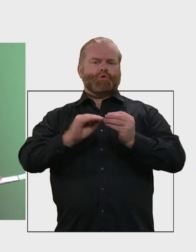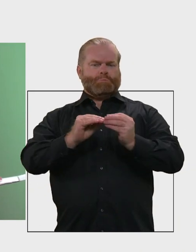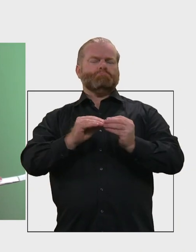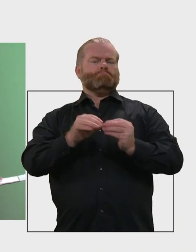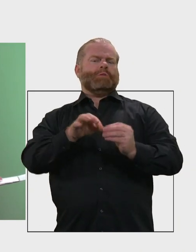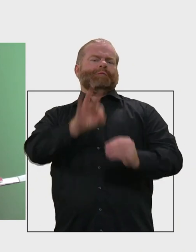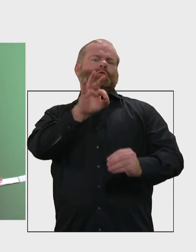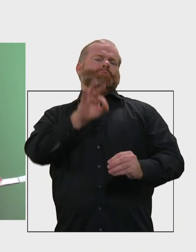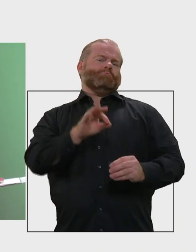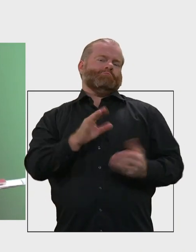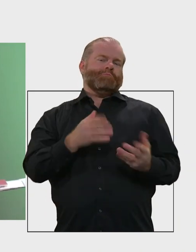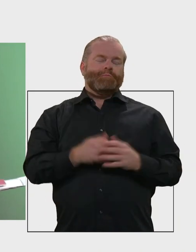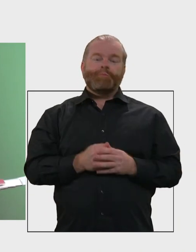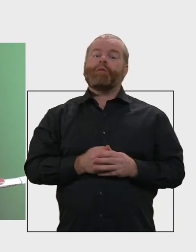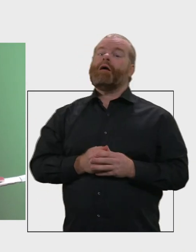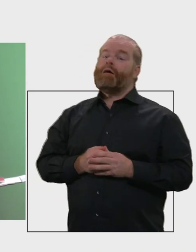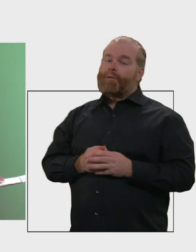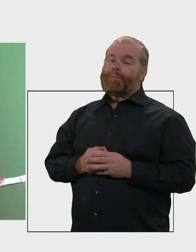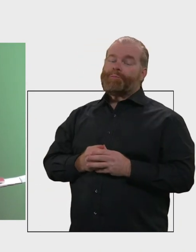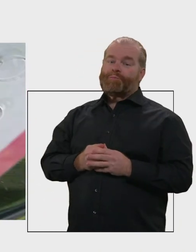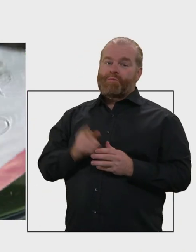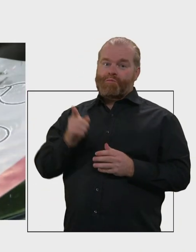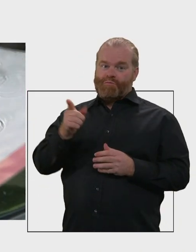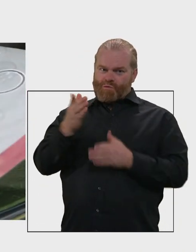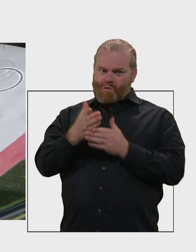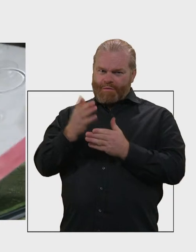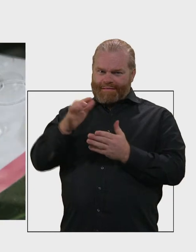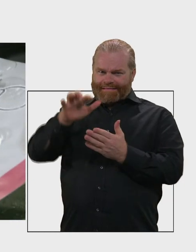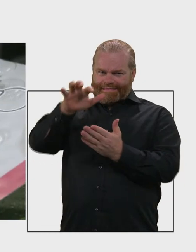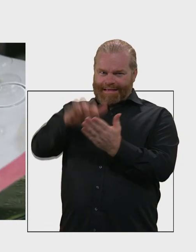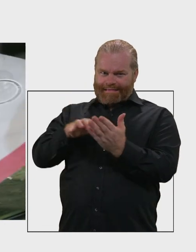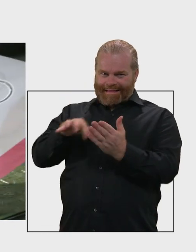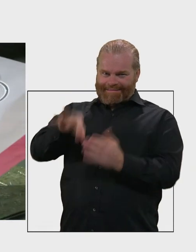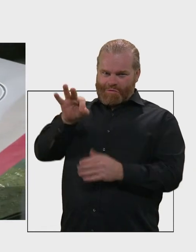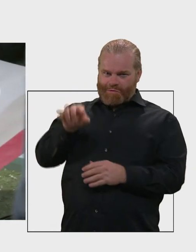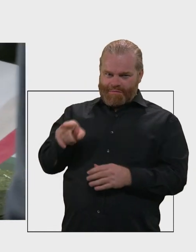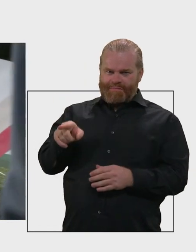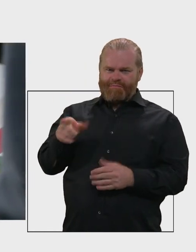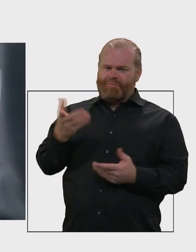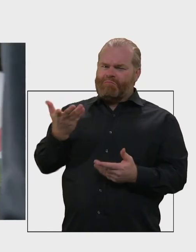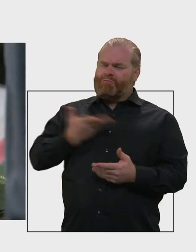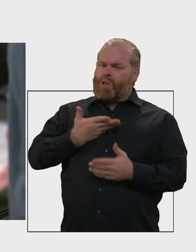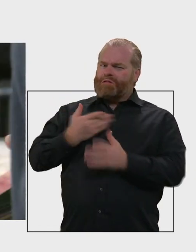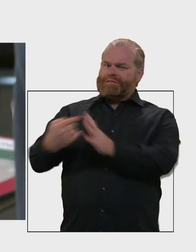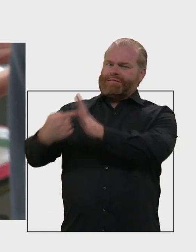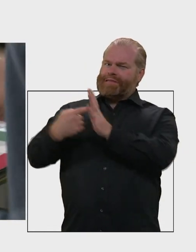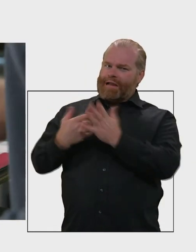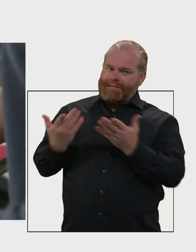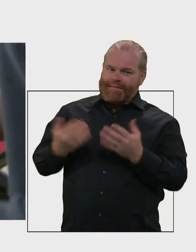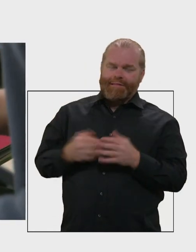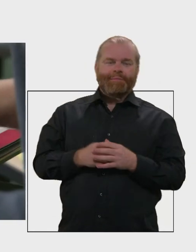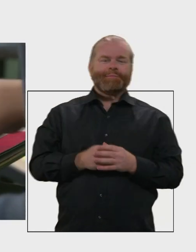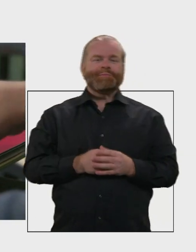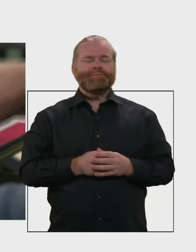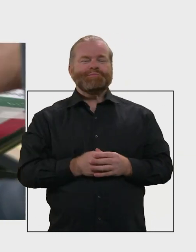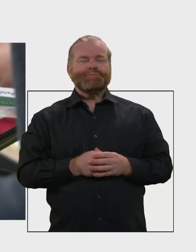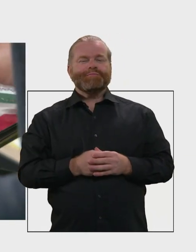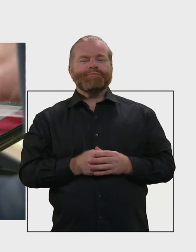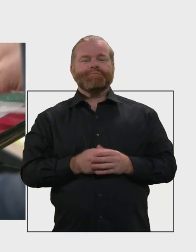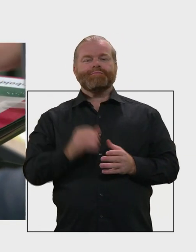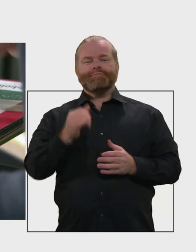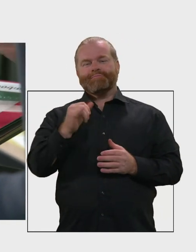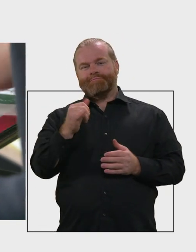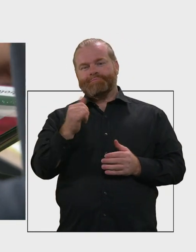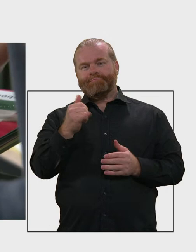Oder du wolltest uns noch was zeigen? Genau, das ist nochmal eine andere Tastabbildung. Und zwar ist das anders